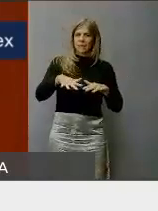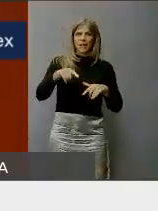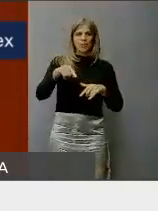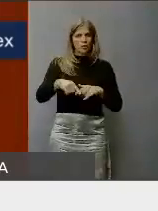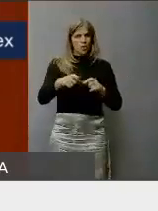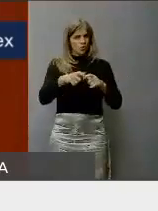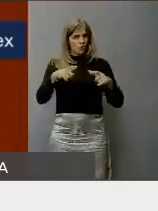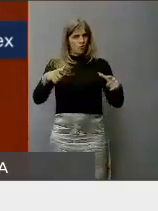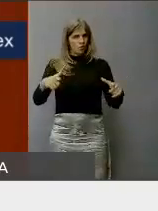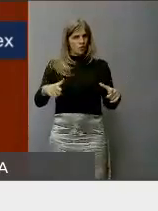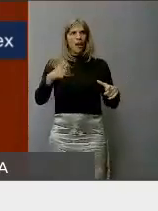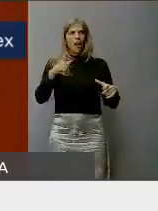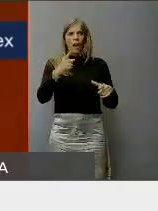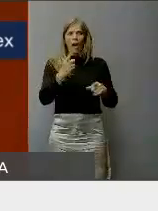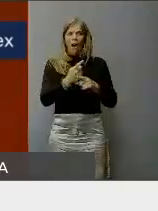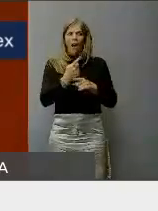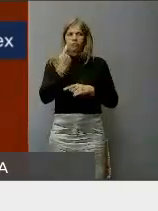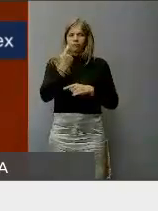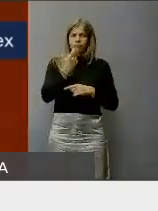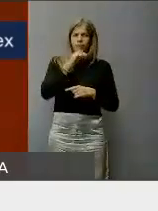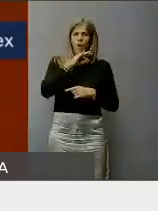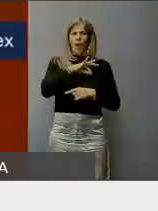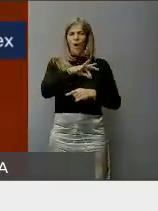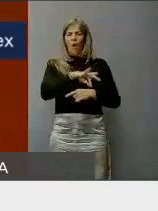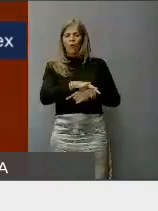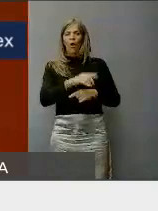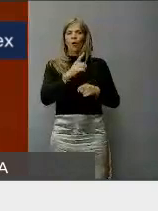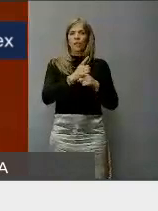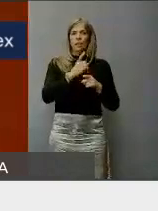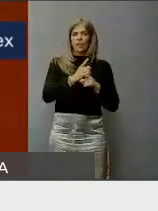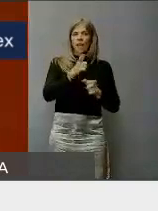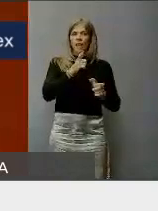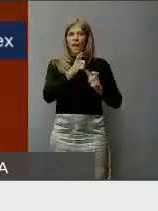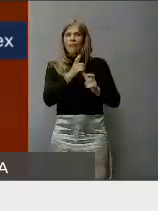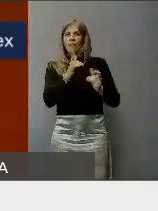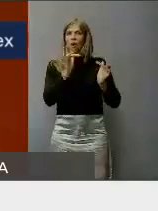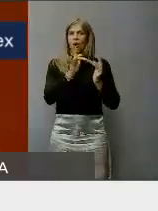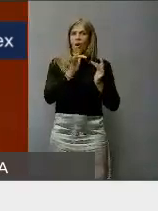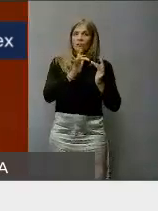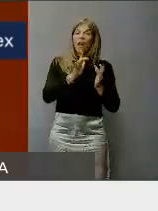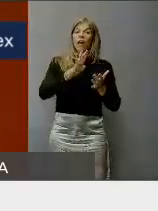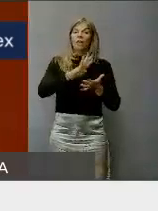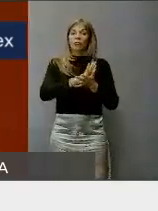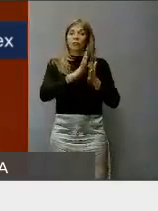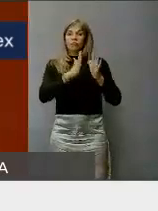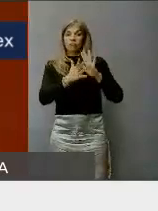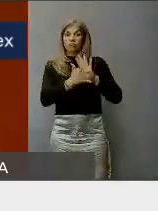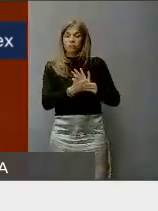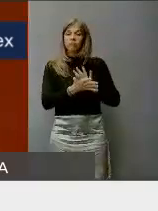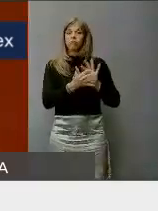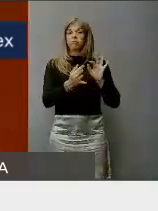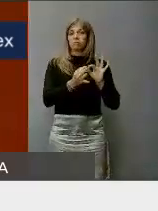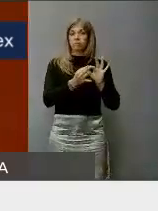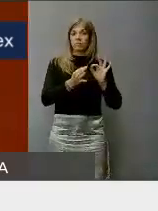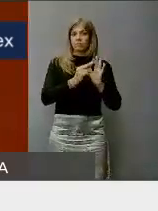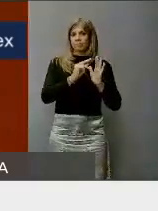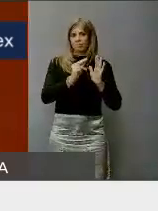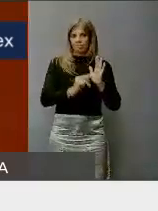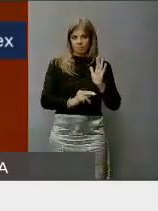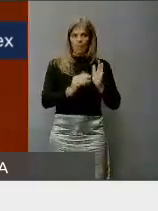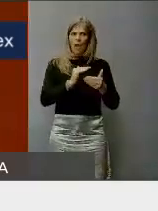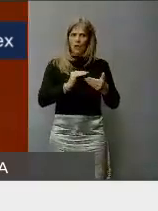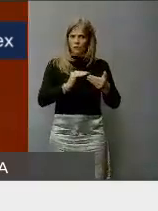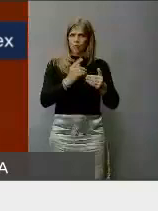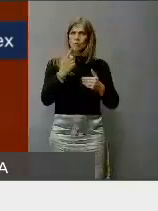in atto delle forme integrate di collaborazione con questa associazione sia sul piano didattico che